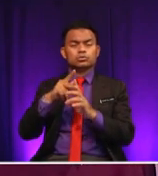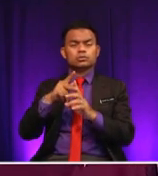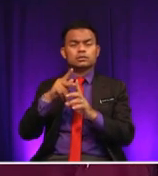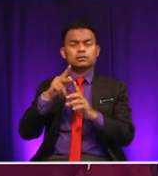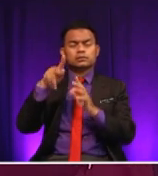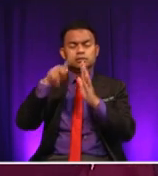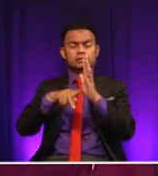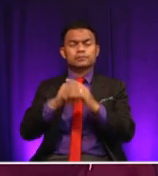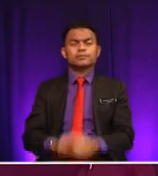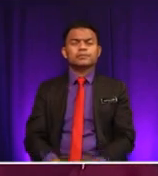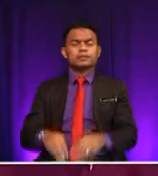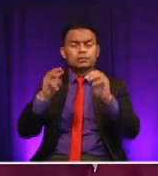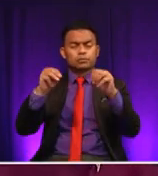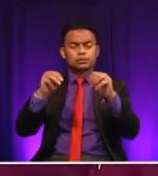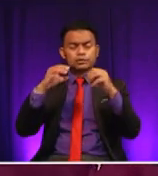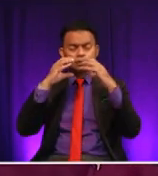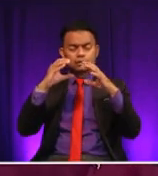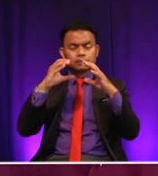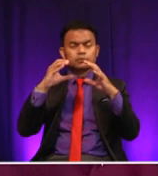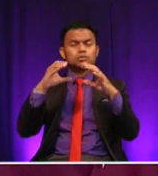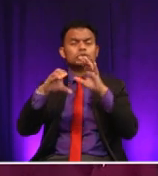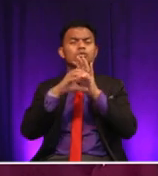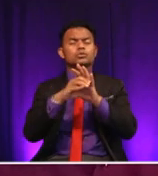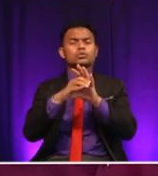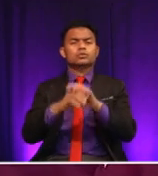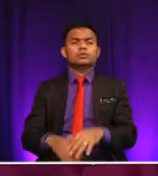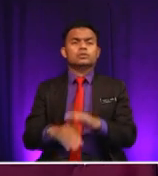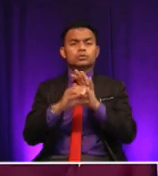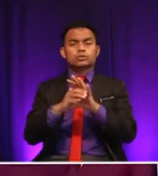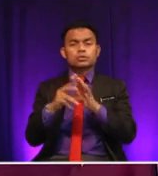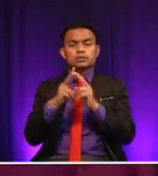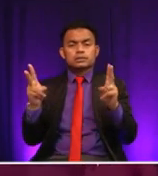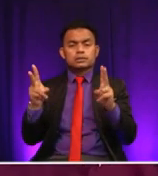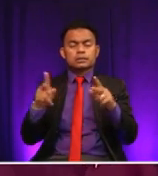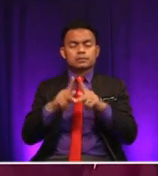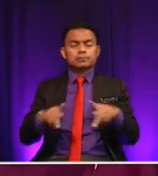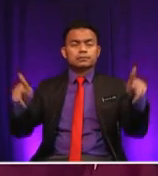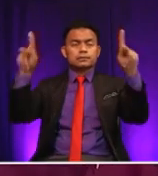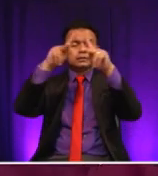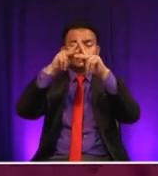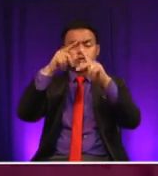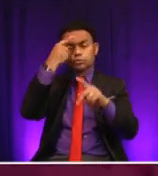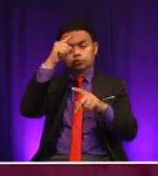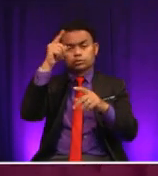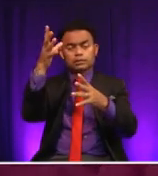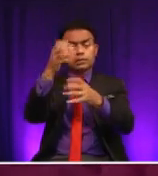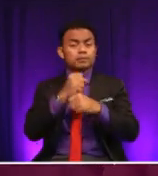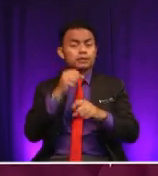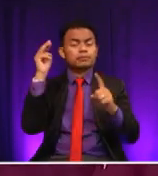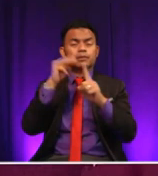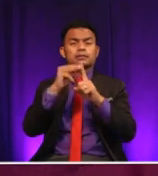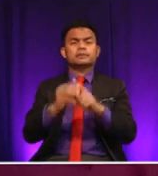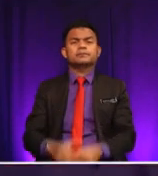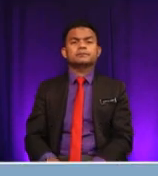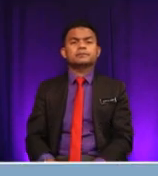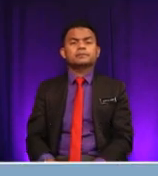murid perlunya tekan contoh jangan sesekali abaikan sebab contoh itu penting akan dapat maka Oke boleh murid yang ada